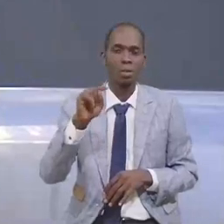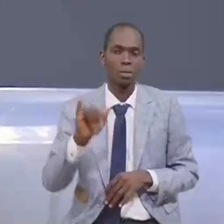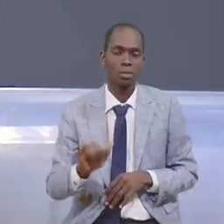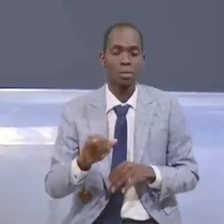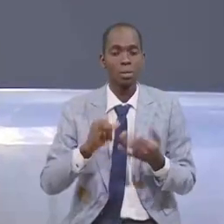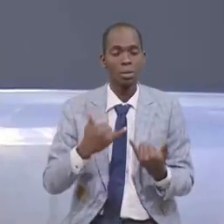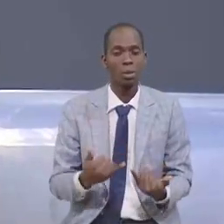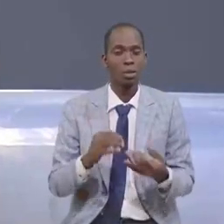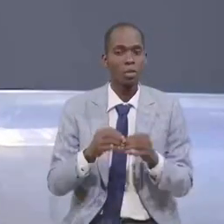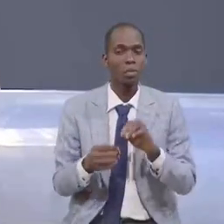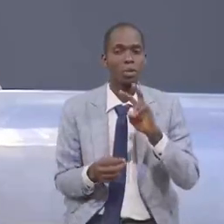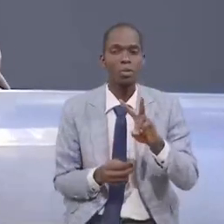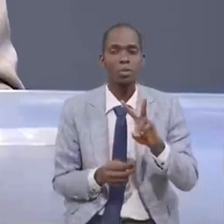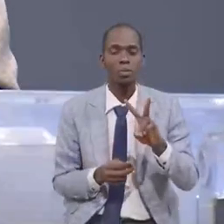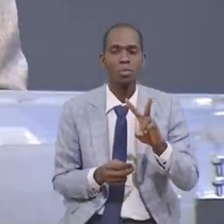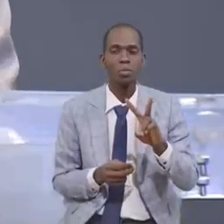Deuxième point.